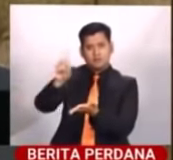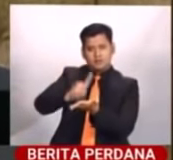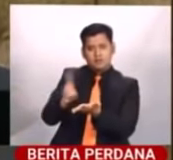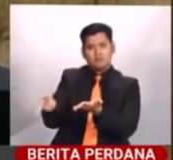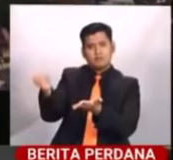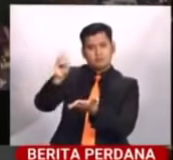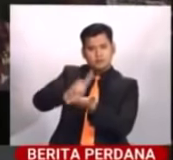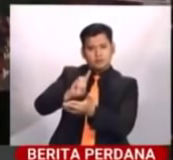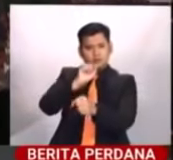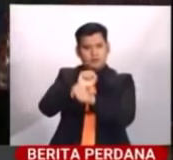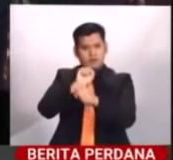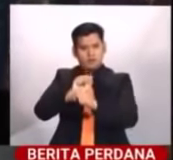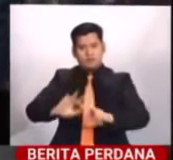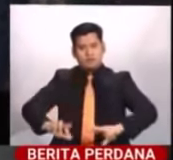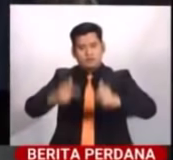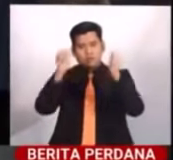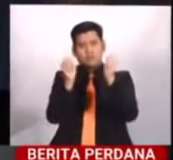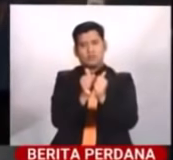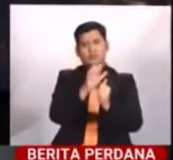CIDB.